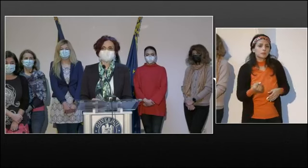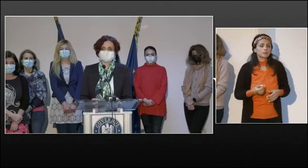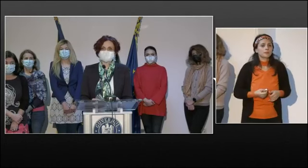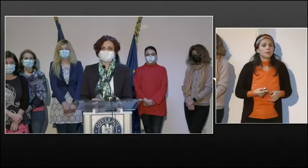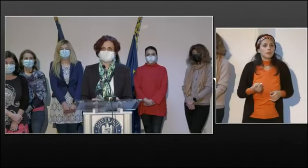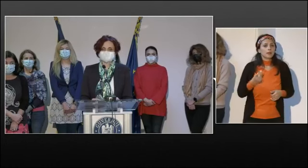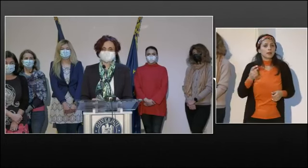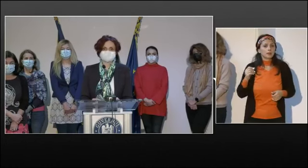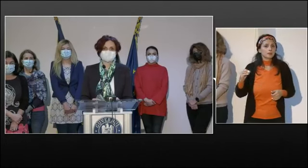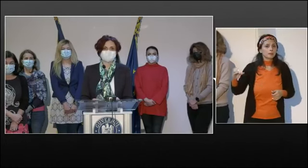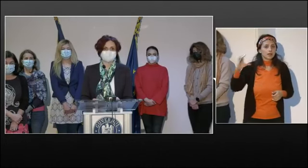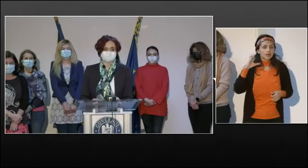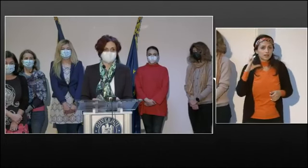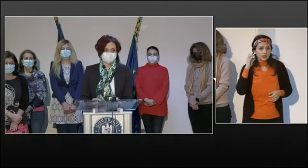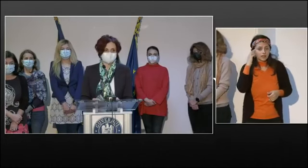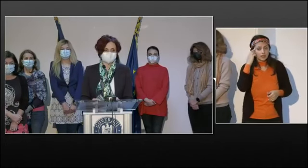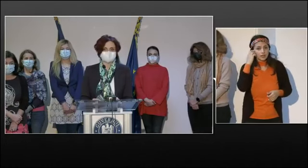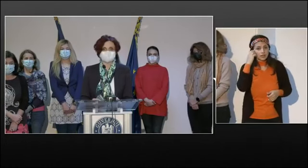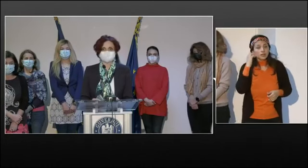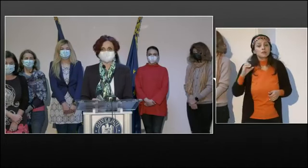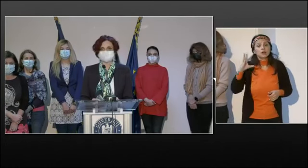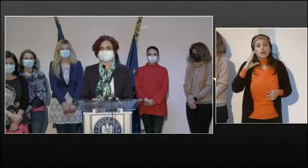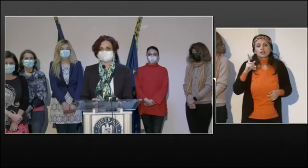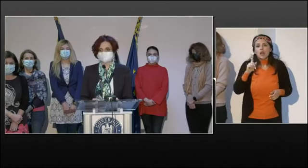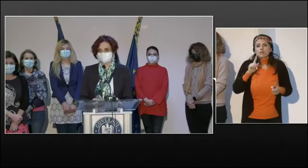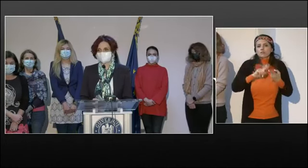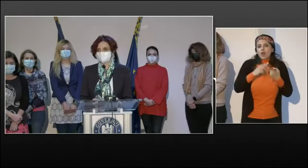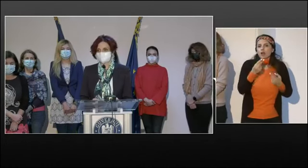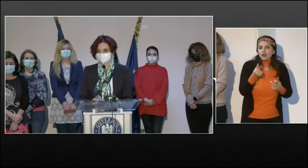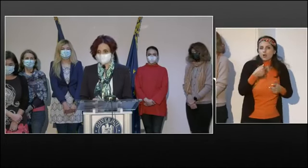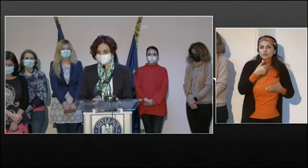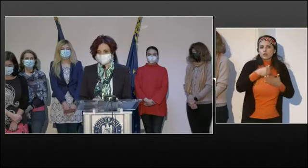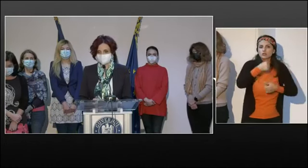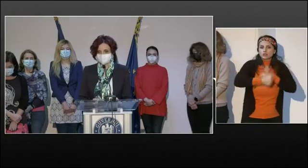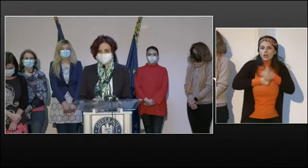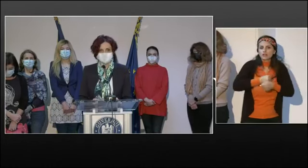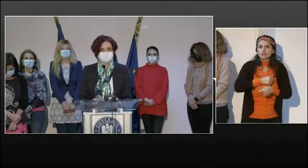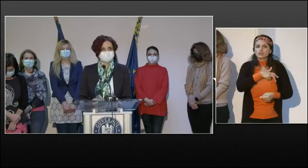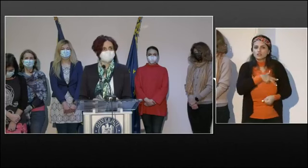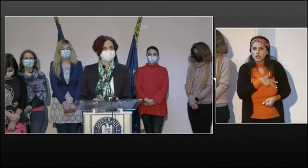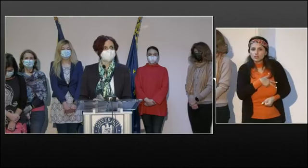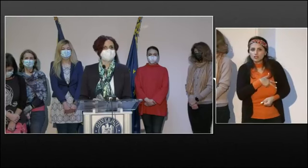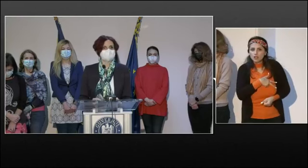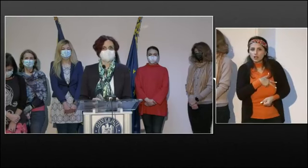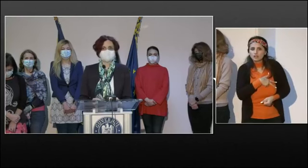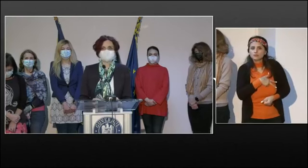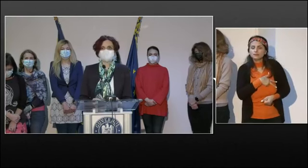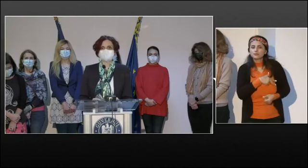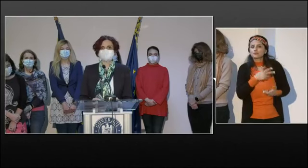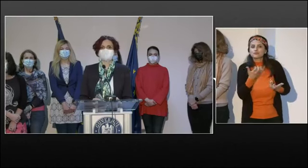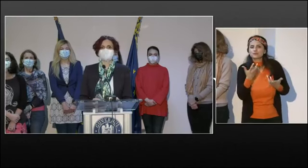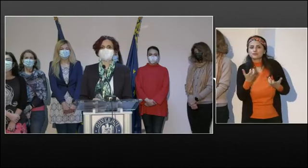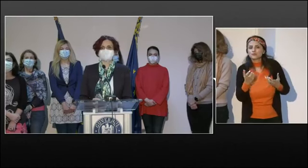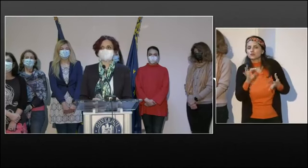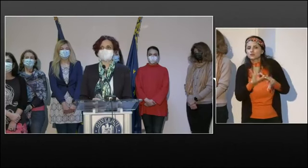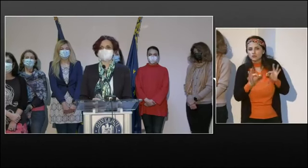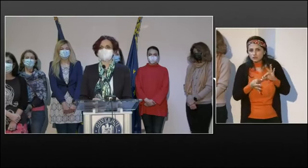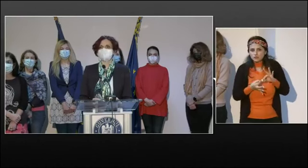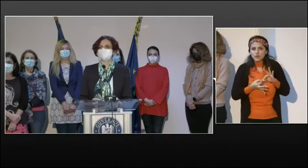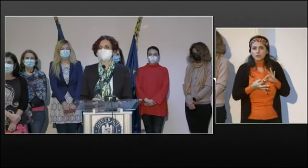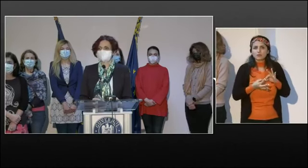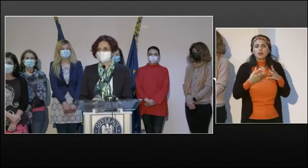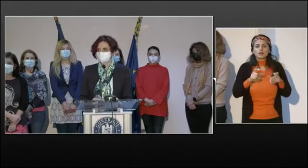mărirea standardelor de cost destinate serviciilor sociale standardele de cost reprezinta